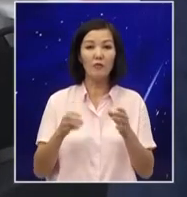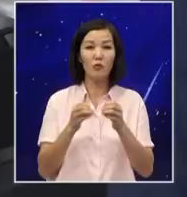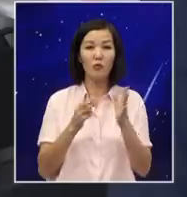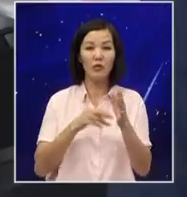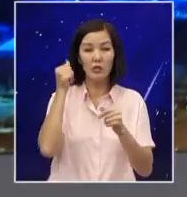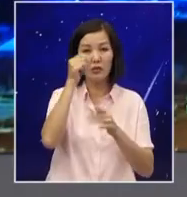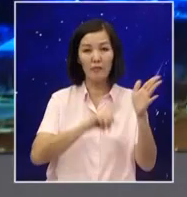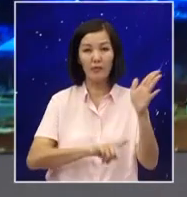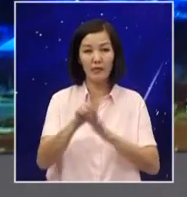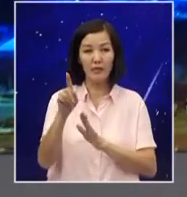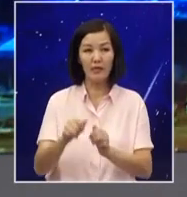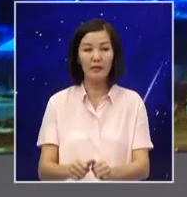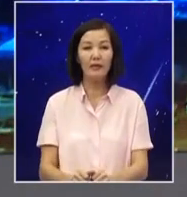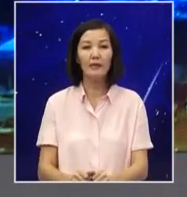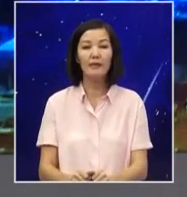келеді.